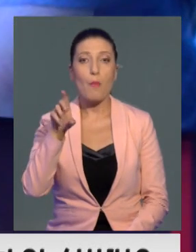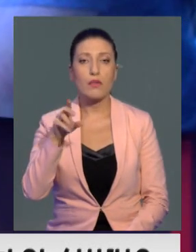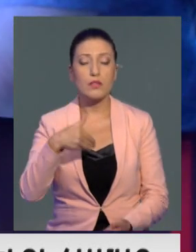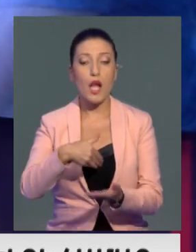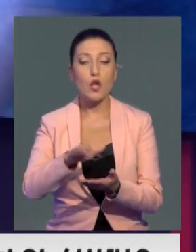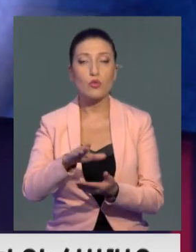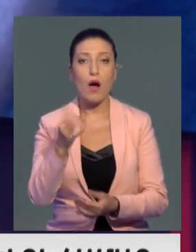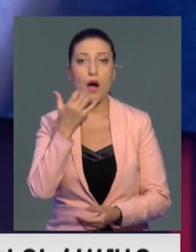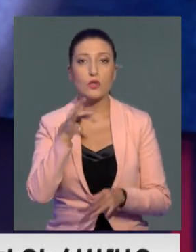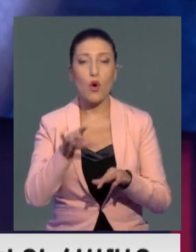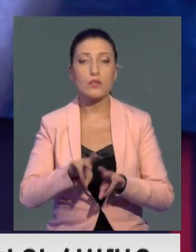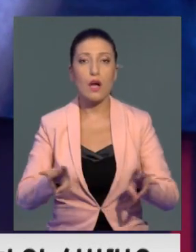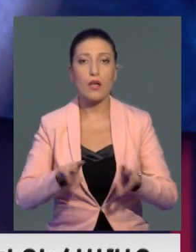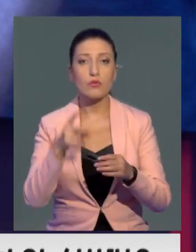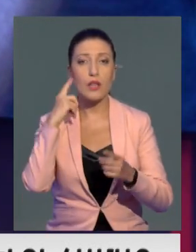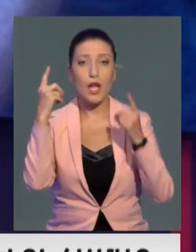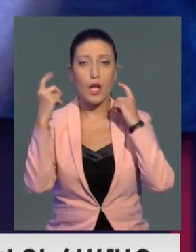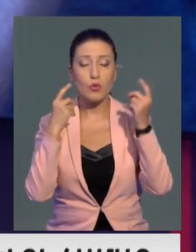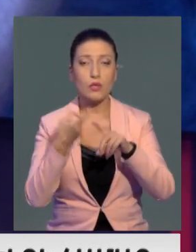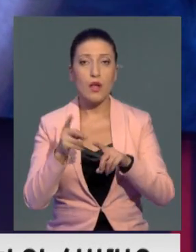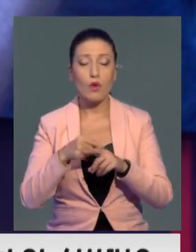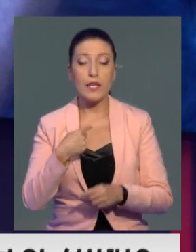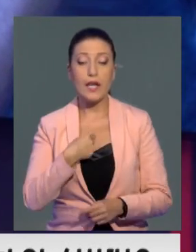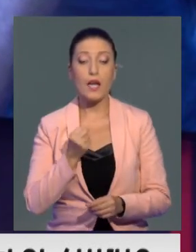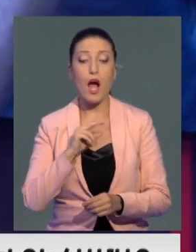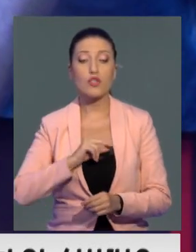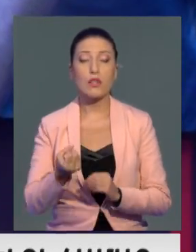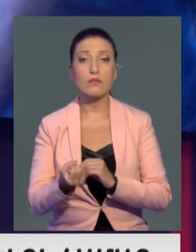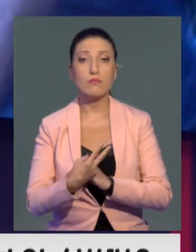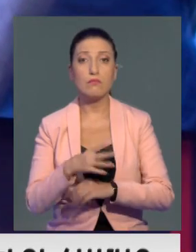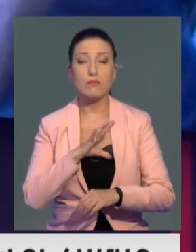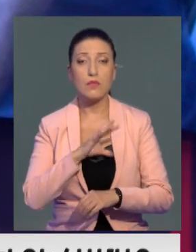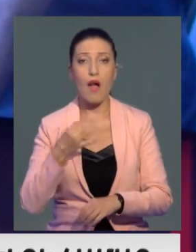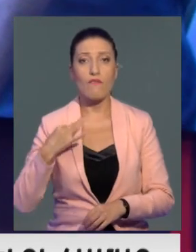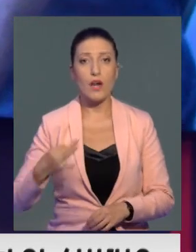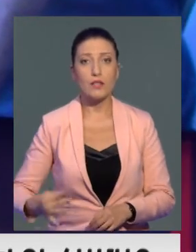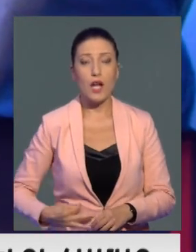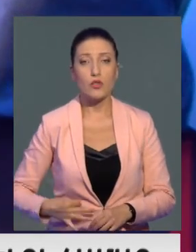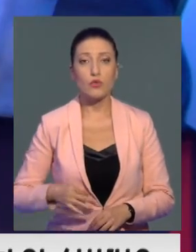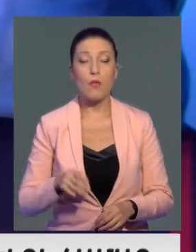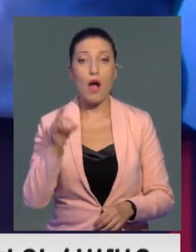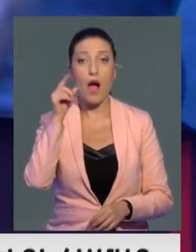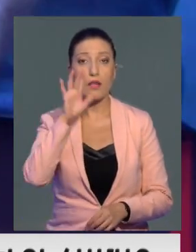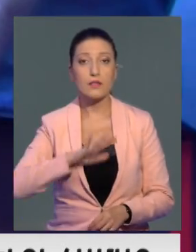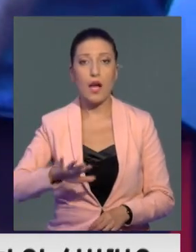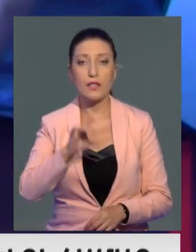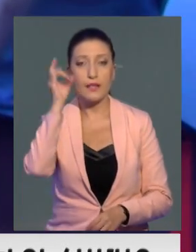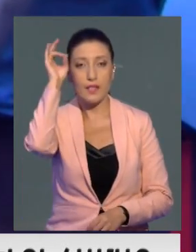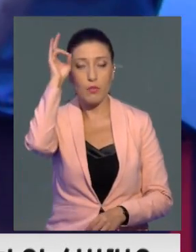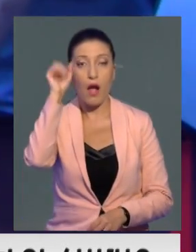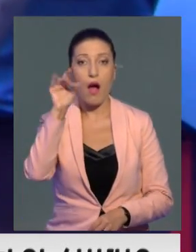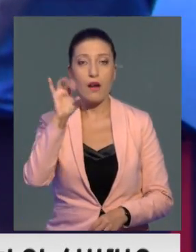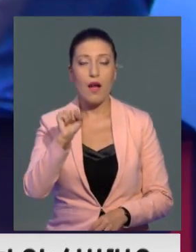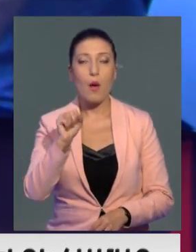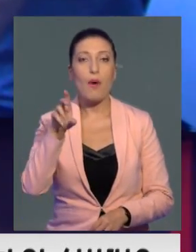է արտգործնախարարության տարածած տեղեկությունը, թե իրեն աշխատանքից ազատելու մասին հայտնել է Ֆրանսիայում Հայաստանի դեսպանատունը։ Արա Բաղդասարյանը հայլուրի